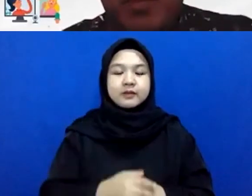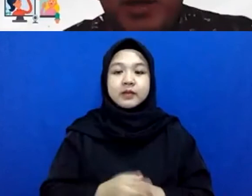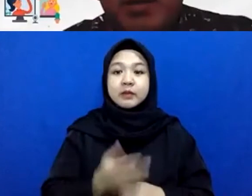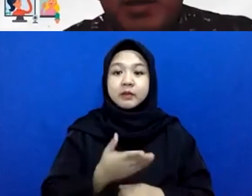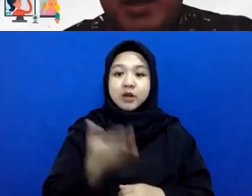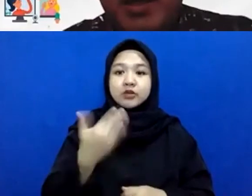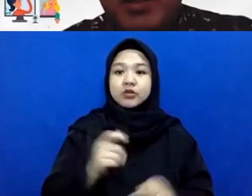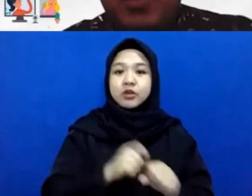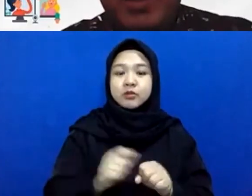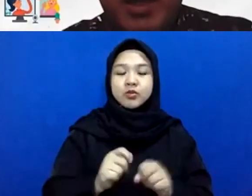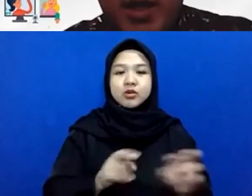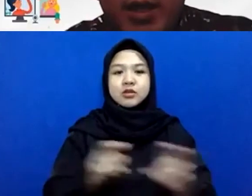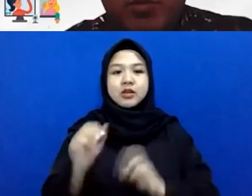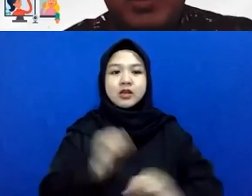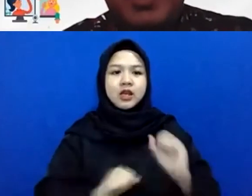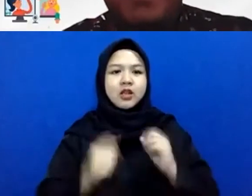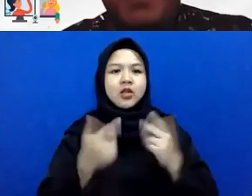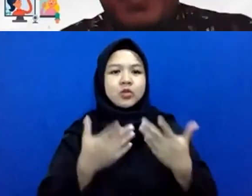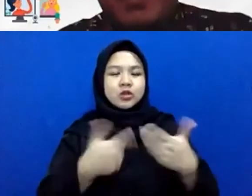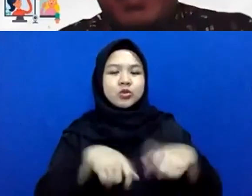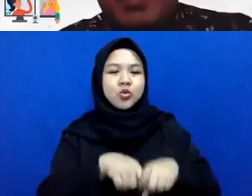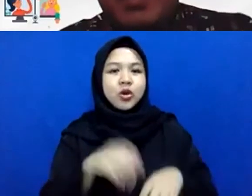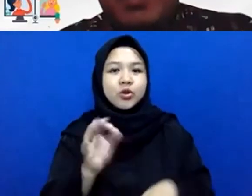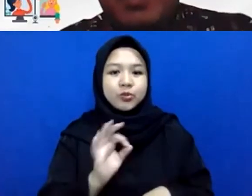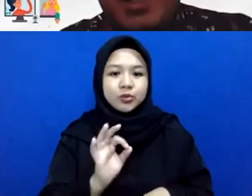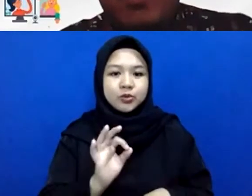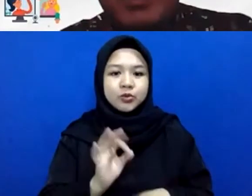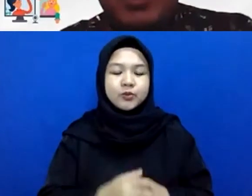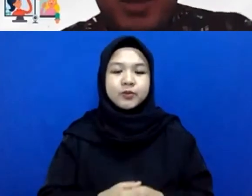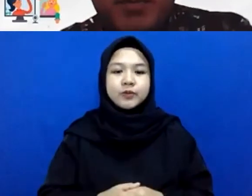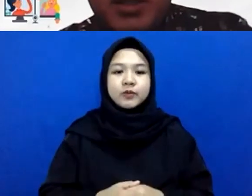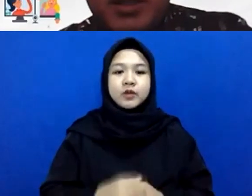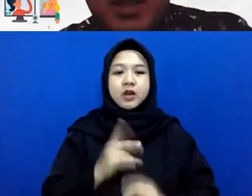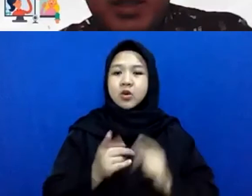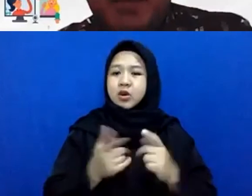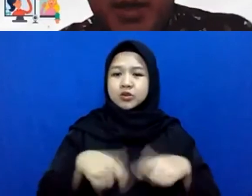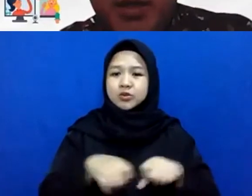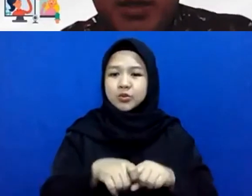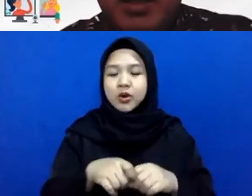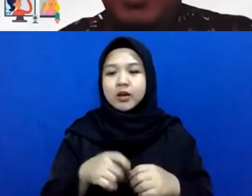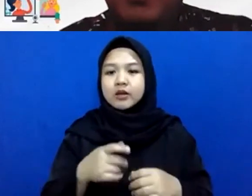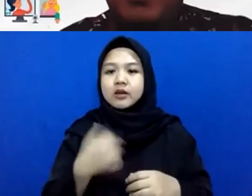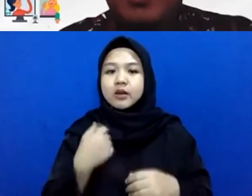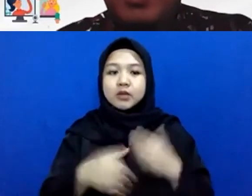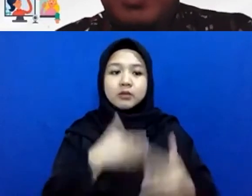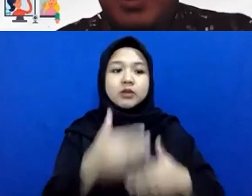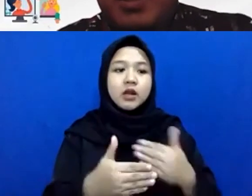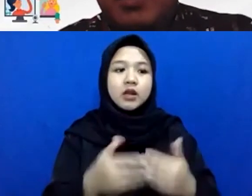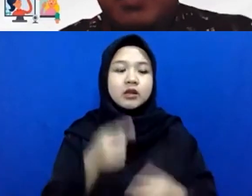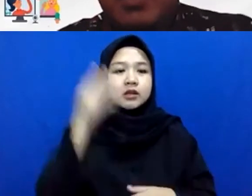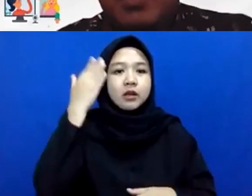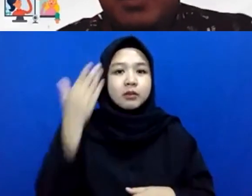membuat plan kegiatannya sesuai enggak. Kemudian kalau nggak sesuai, nggak bisa dijelaskan kenapa nih, kan gitu.